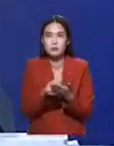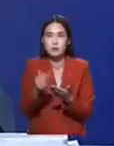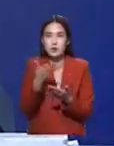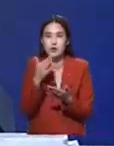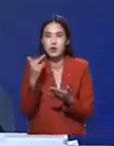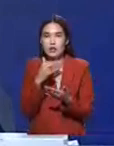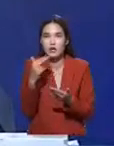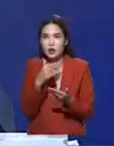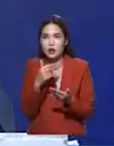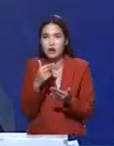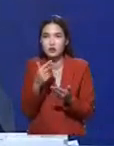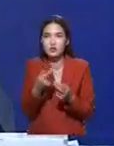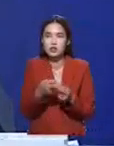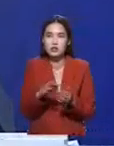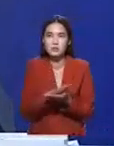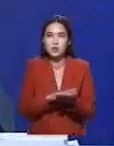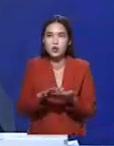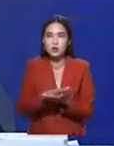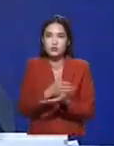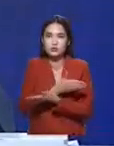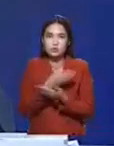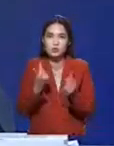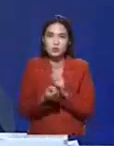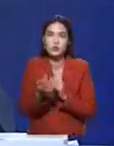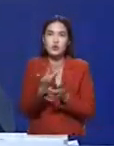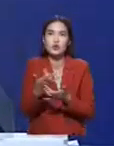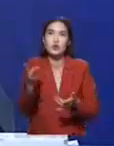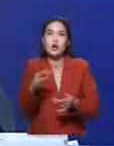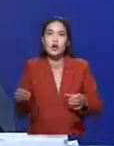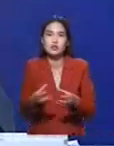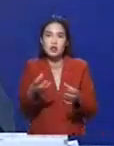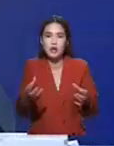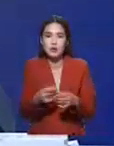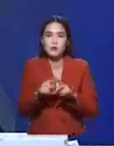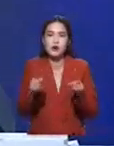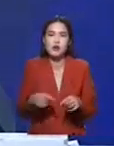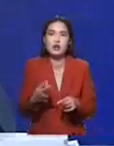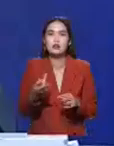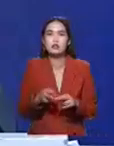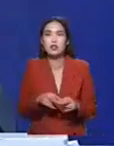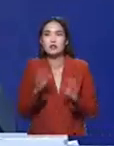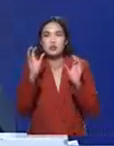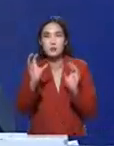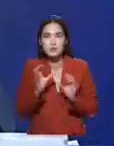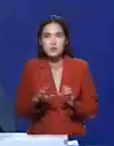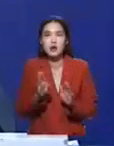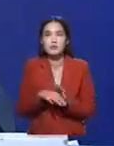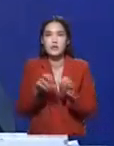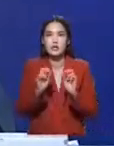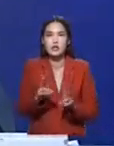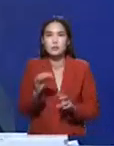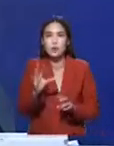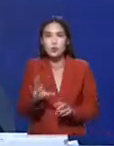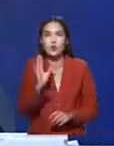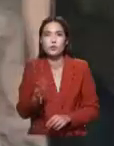вот практически ежегодно, последние несколько лет ежегодно регистрировались такие случаи отравления, мы в рамках закона о биобезопасности